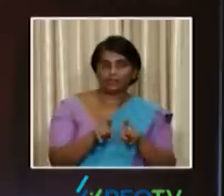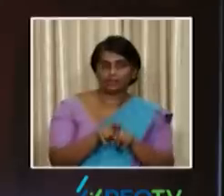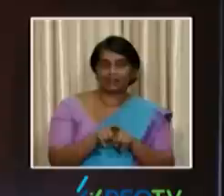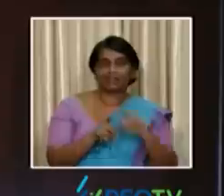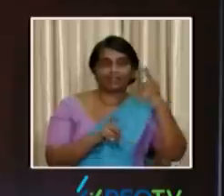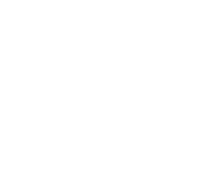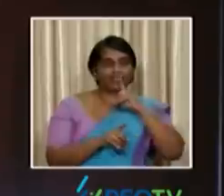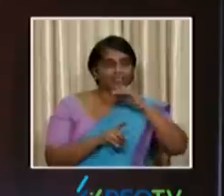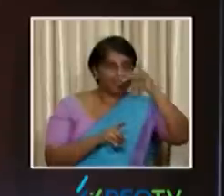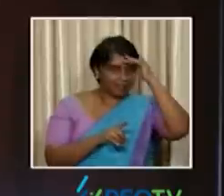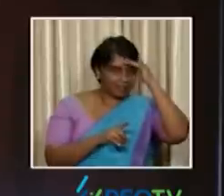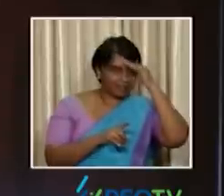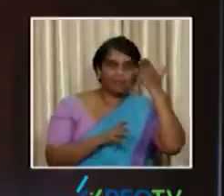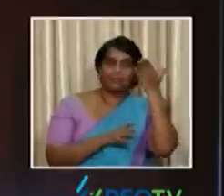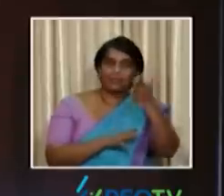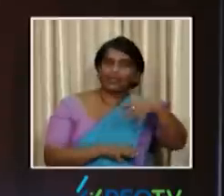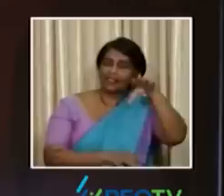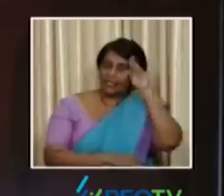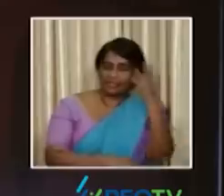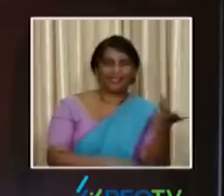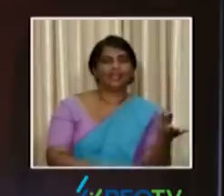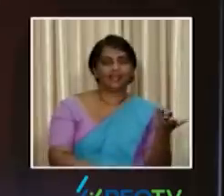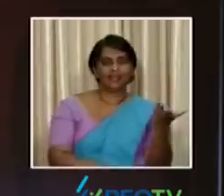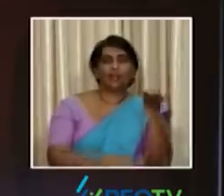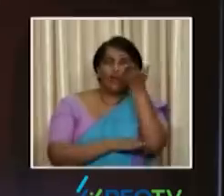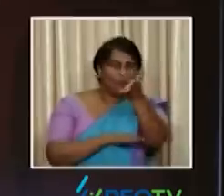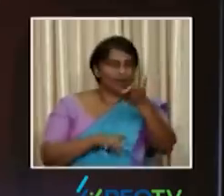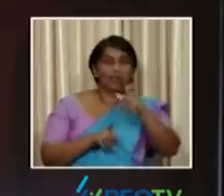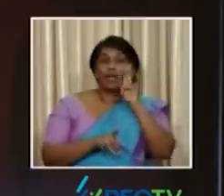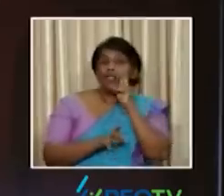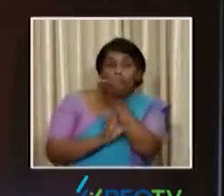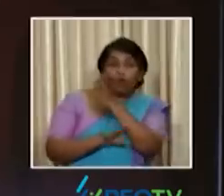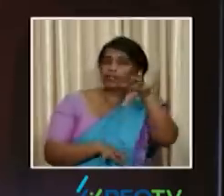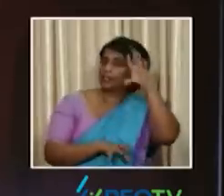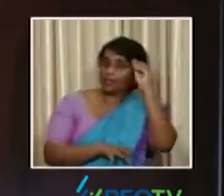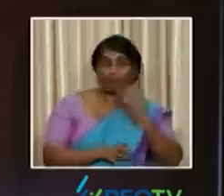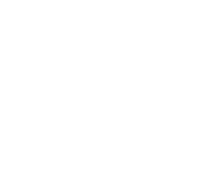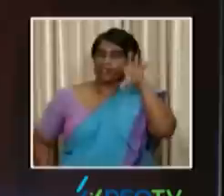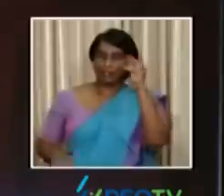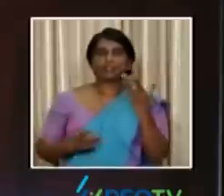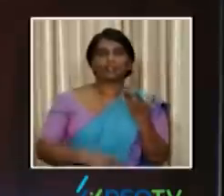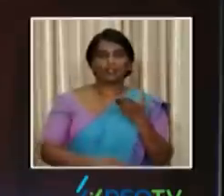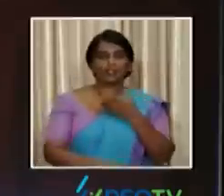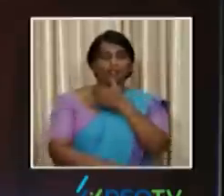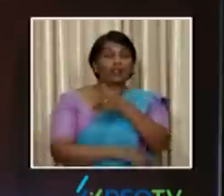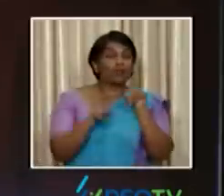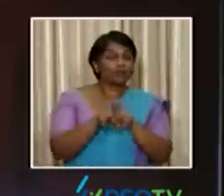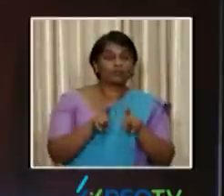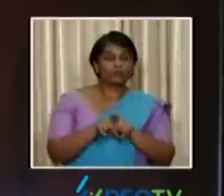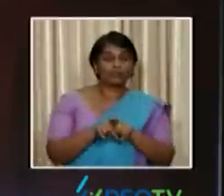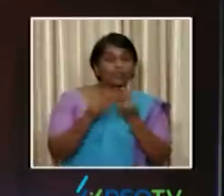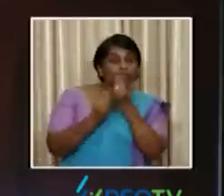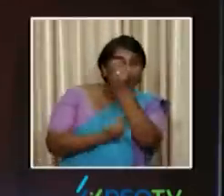නියෝජ්‍ය කතානායකතුමනි මේ තේරෙන්නේ මේ ඕගොල්ලන්ට රනිල්ව තේරෙන්නේ අපිට හොඳට තේරෙනවා. මේගොල්ලන්ට වෙලා තියෙන්නේ